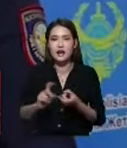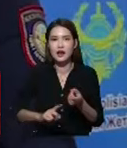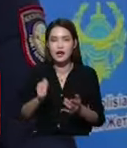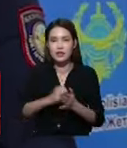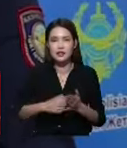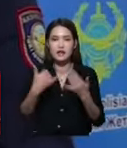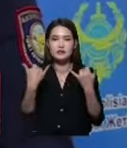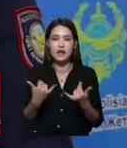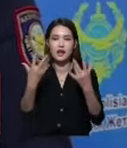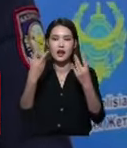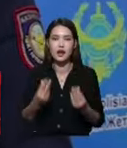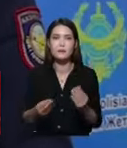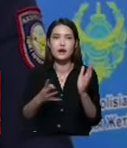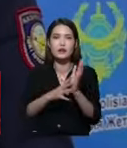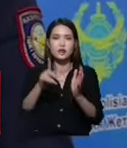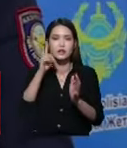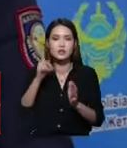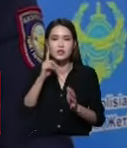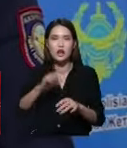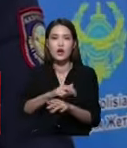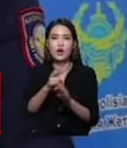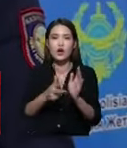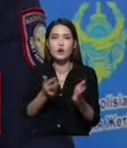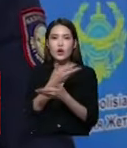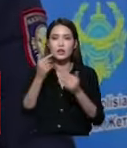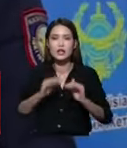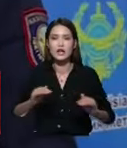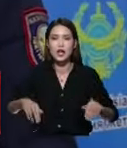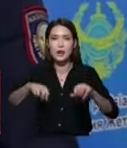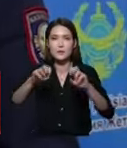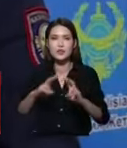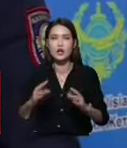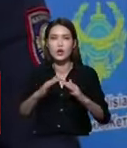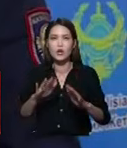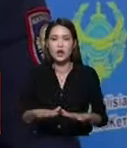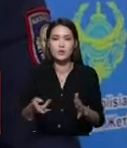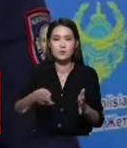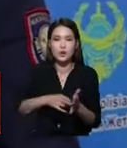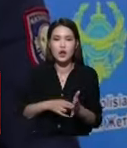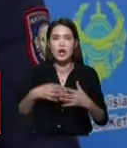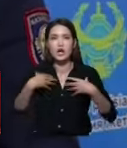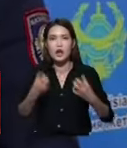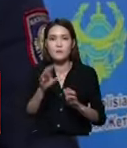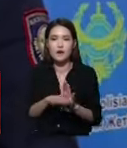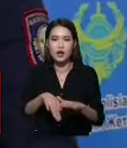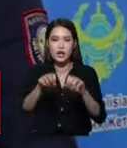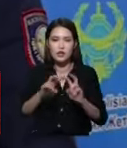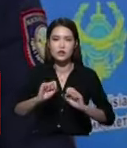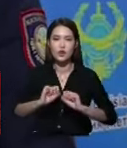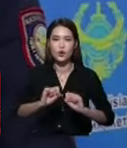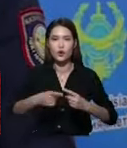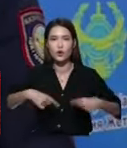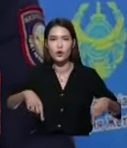Қазіргі уақытта 9 жастағы бала кәмелетке толмағандарды бейімдеу орталығында баланың қауіпсіздігі үшін қорғау